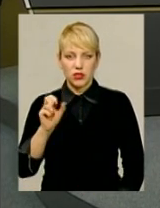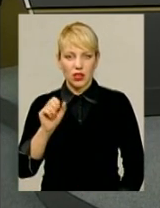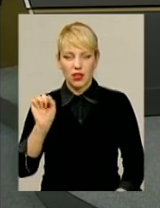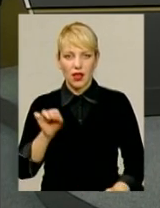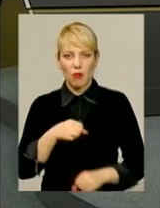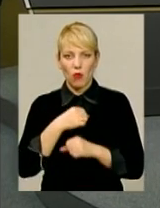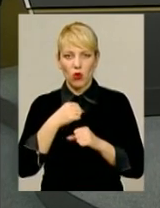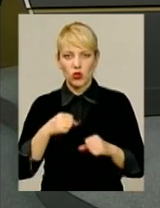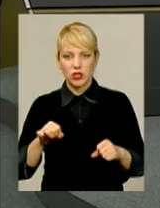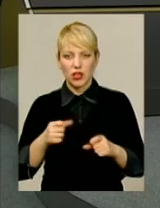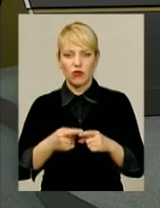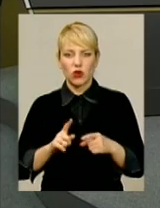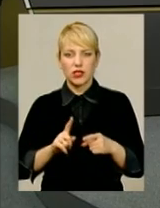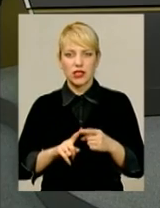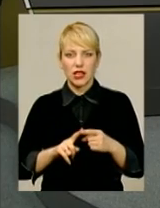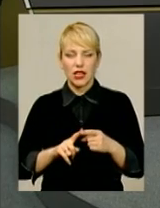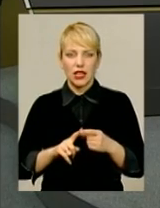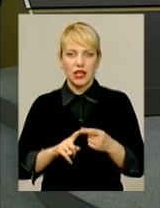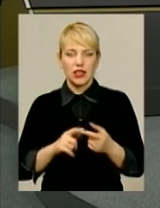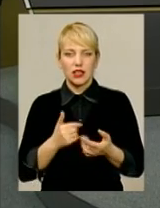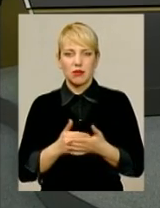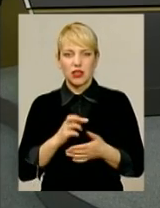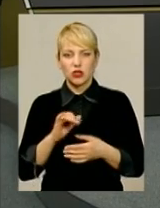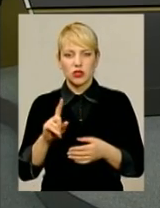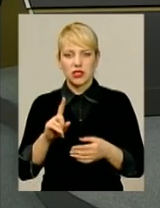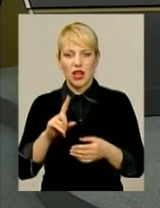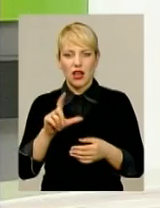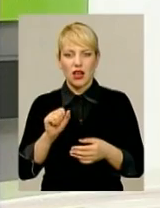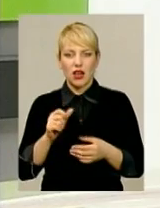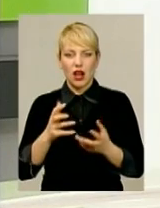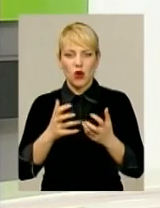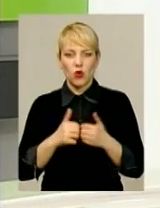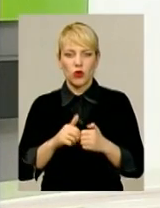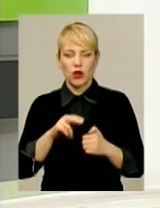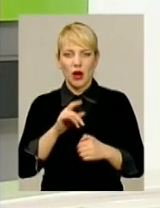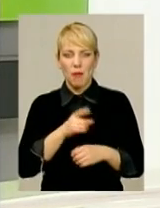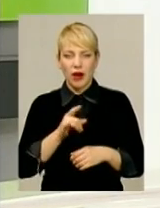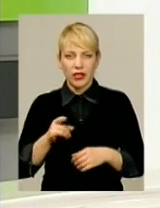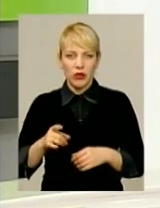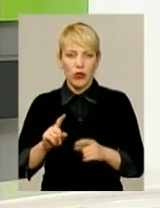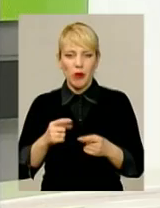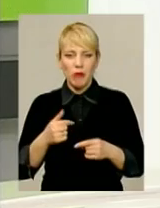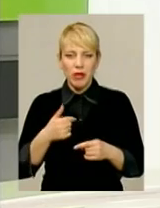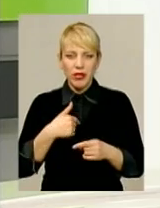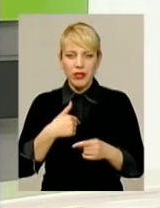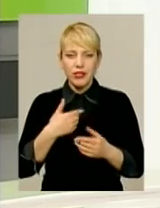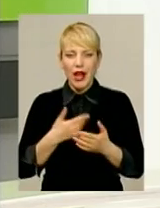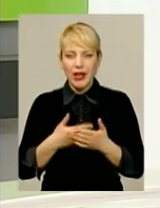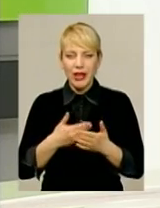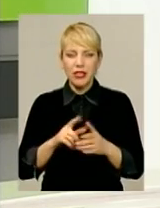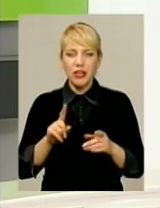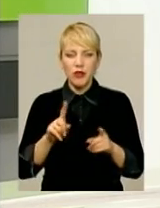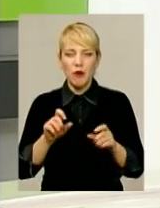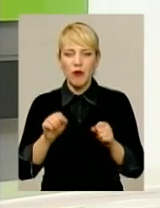неможливо. Це хіба що вже робити її за рахунок парку. Ну, це... Тому мені здається, що можна було